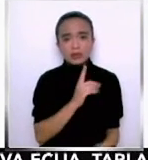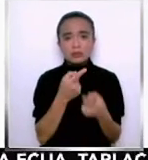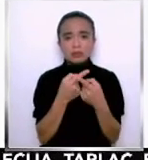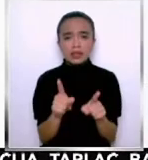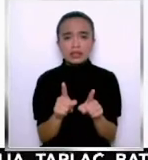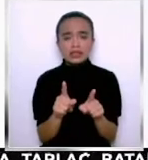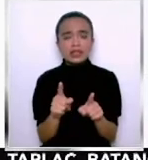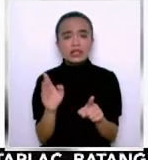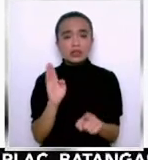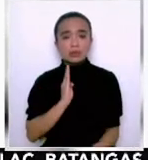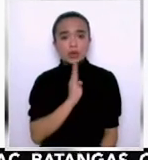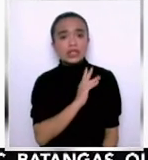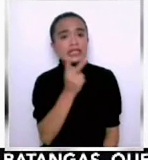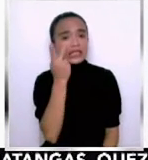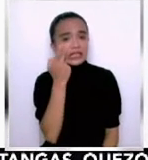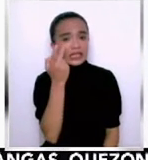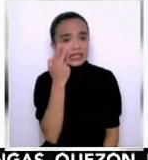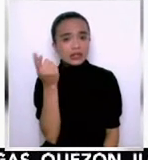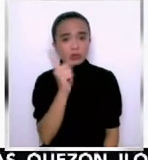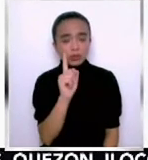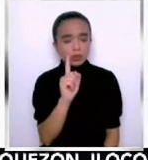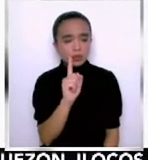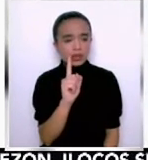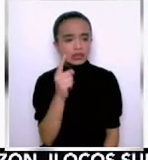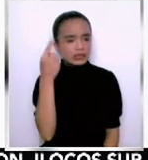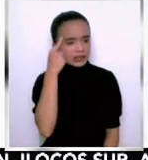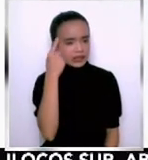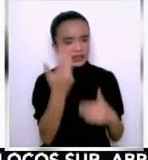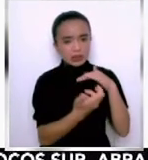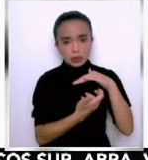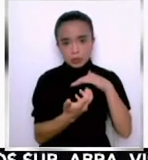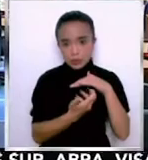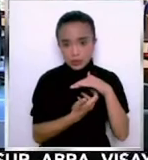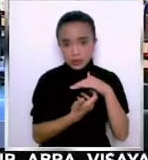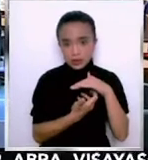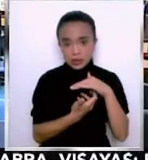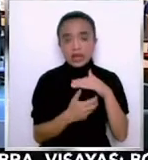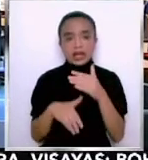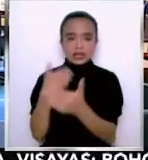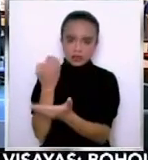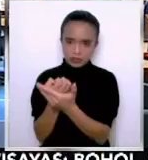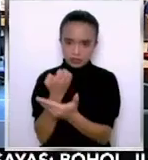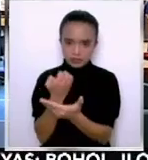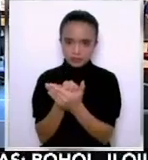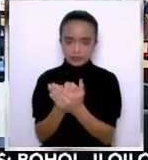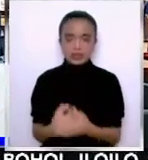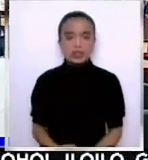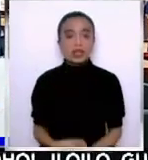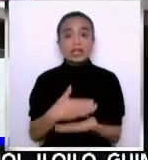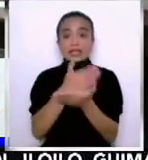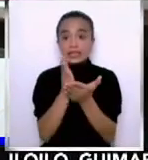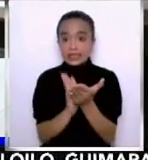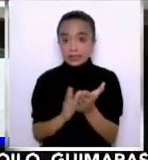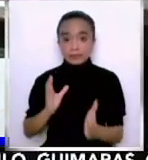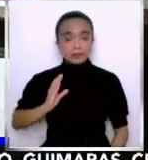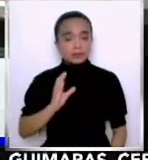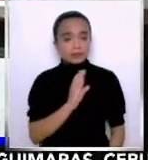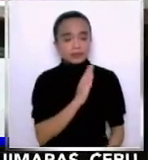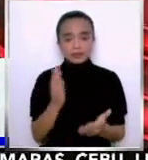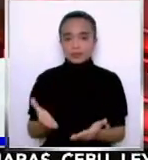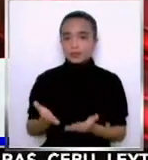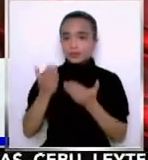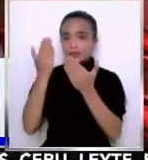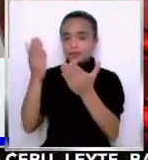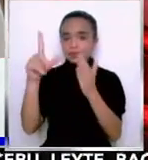ng board yung side naman ng commuters and the economy. May mga kongresista naman na maghahain ng panukalang batas